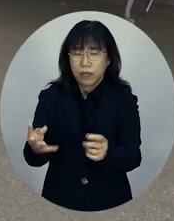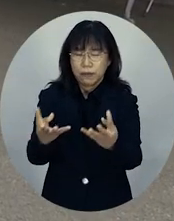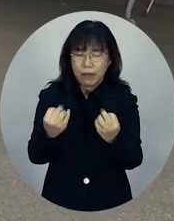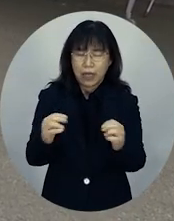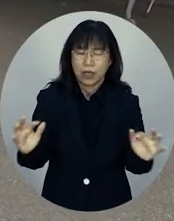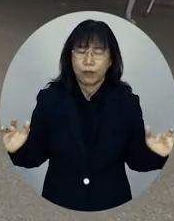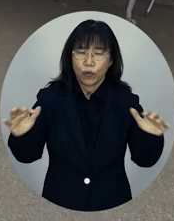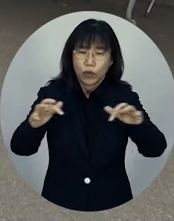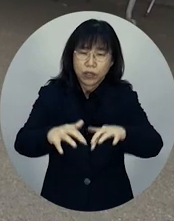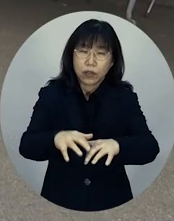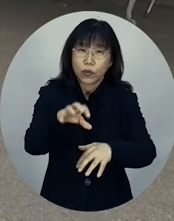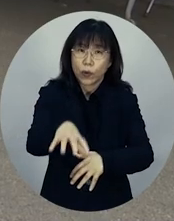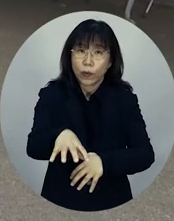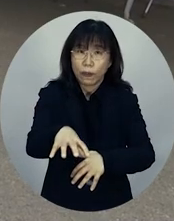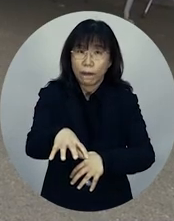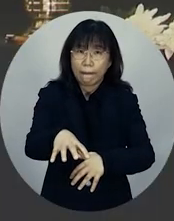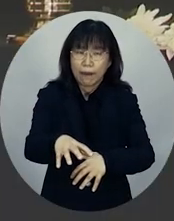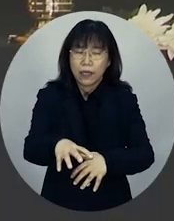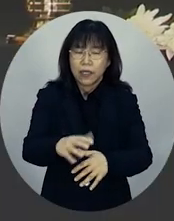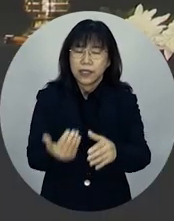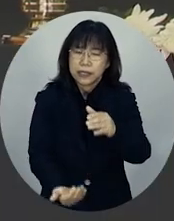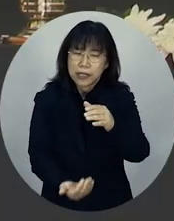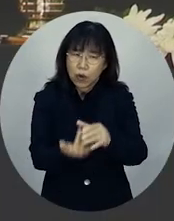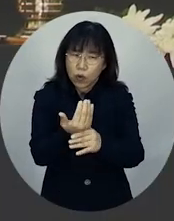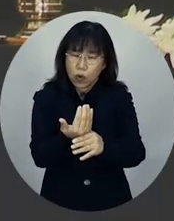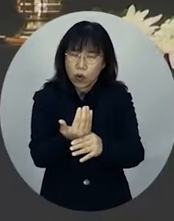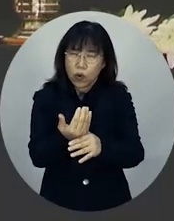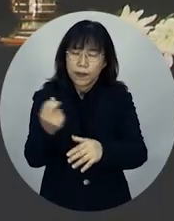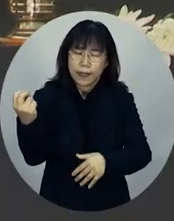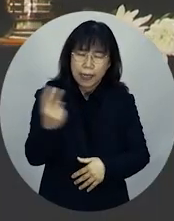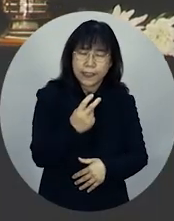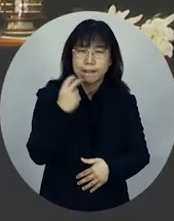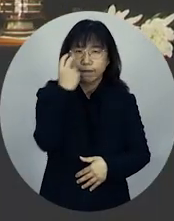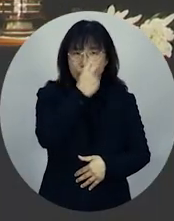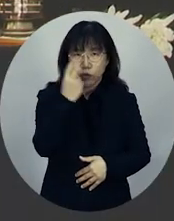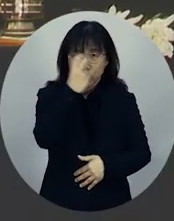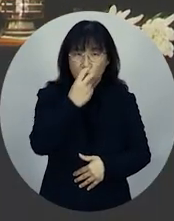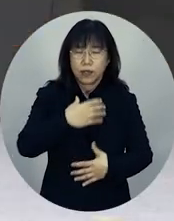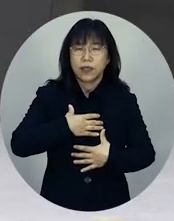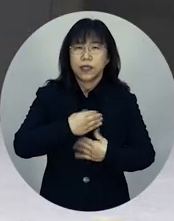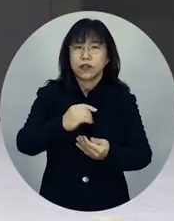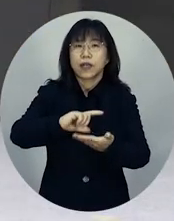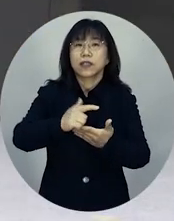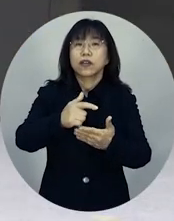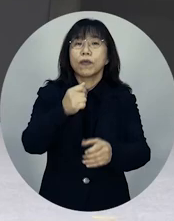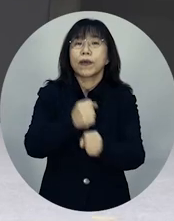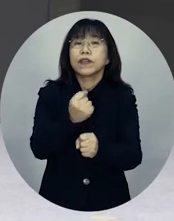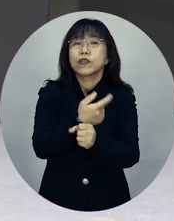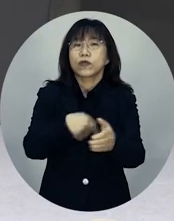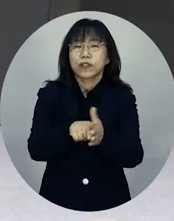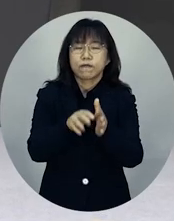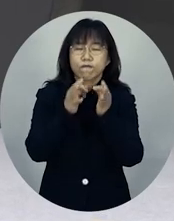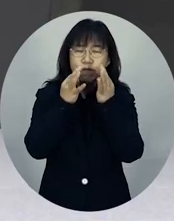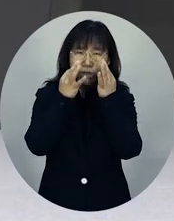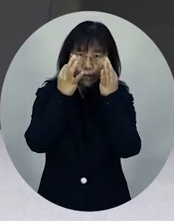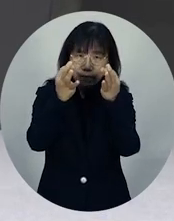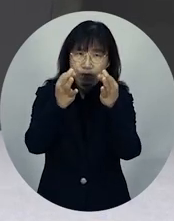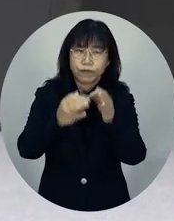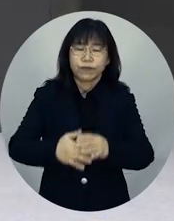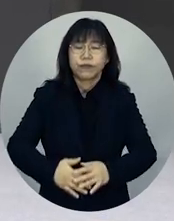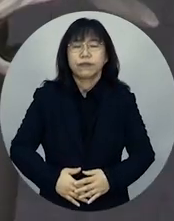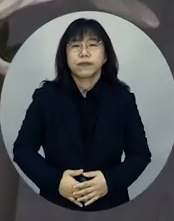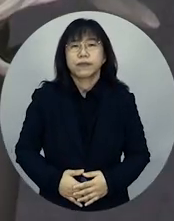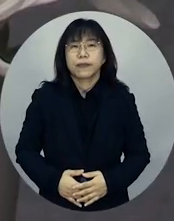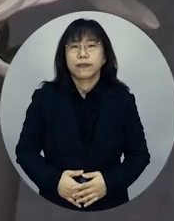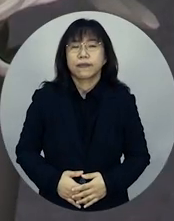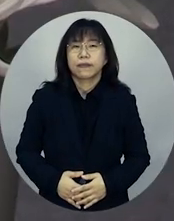사람이 많이 모이는 행사의 사고 발생 위험 등을 전면 재검토하는 등 안전한 강서를 만드는 데 최선을 다하고